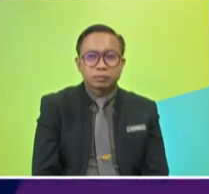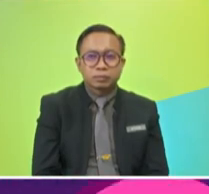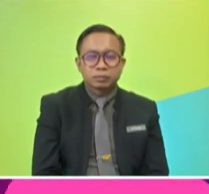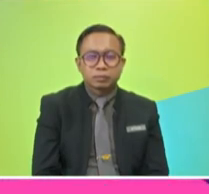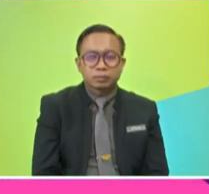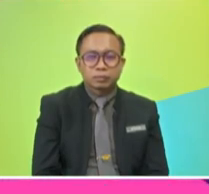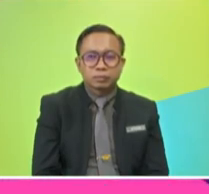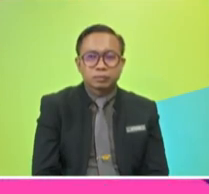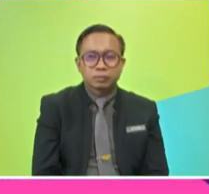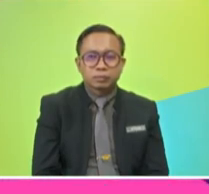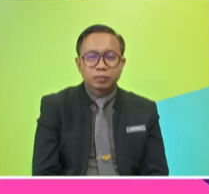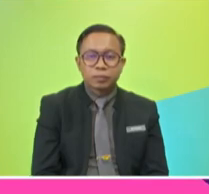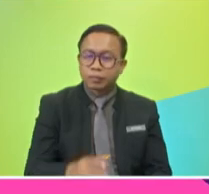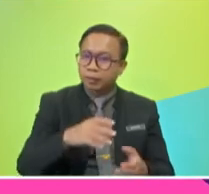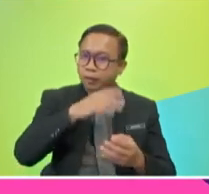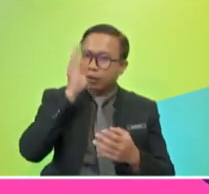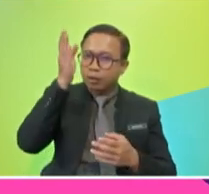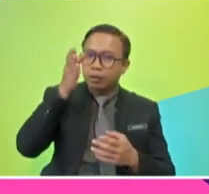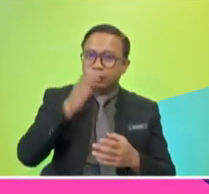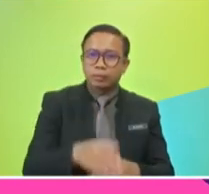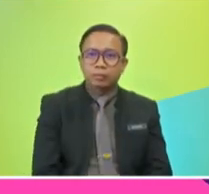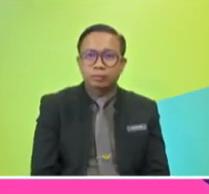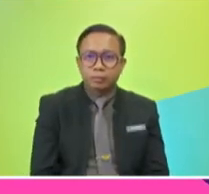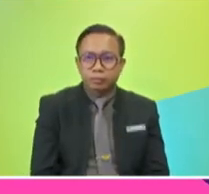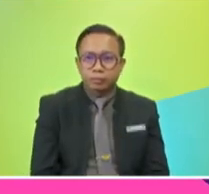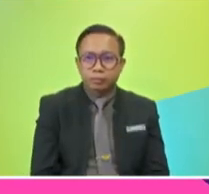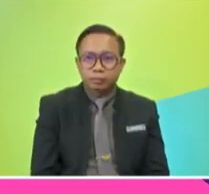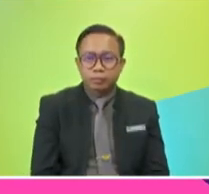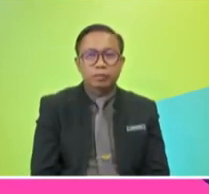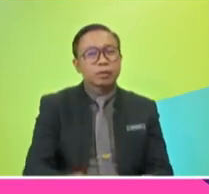di kawasan pesikitaran akan bersih